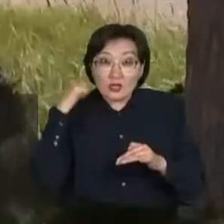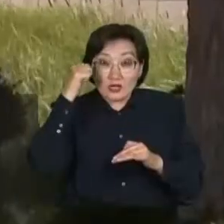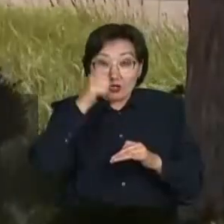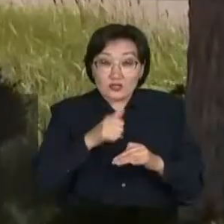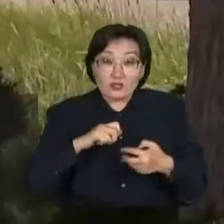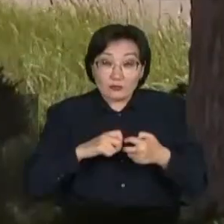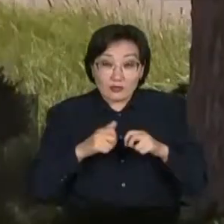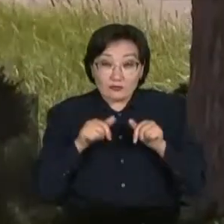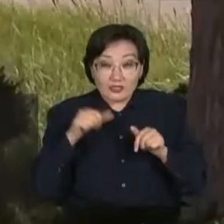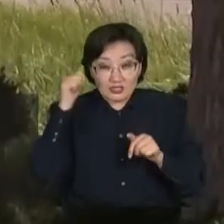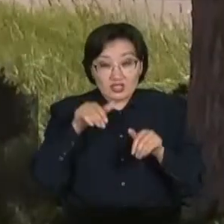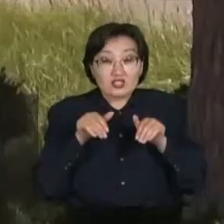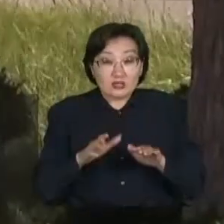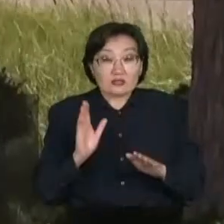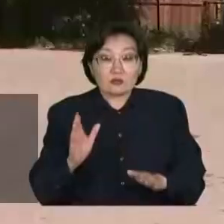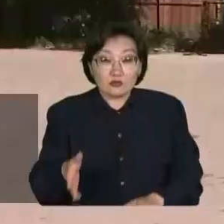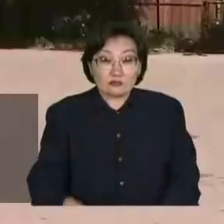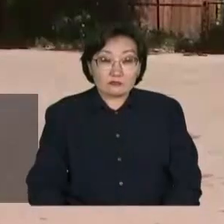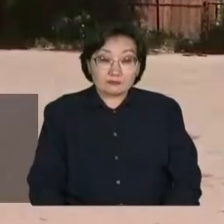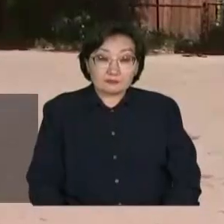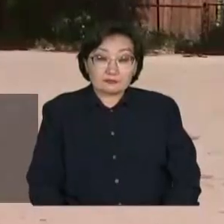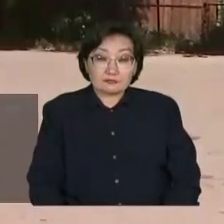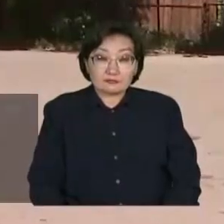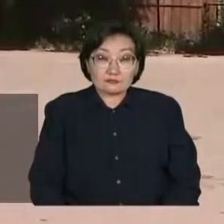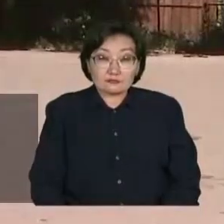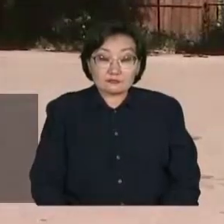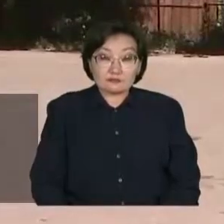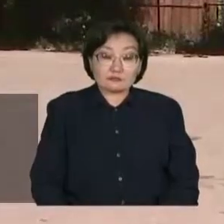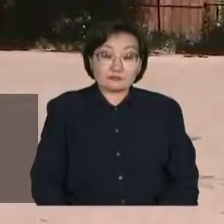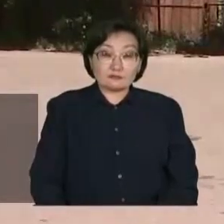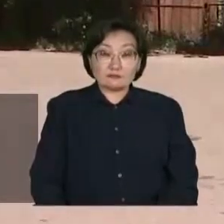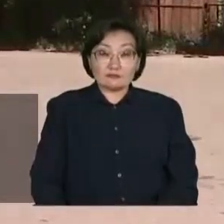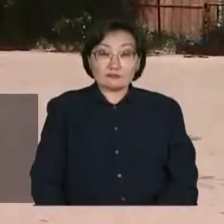тарқалғалы тұр. Нұрғиса Қаржаубай, Мейіржан Бейсебай, Алматы телеарнасы, Тараз.